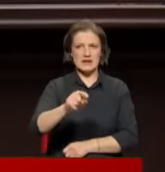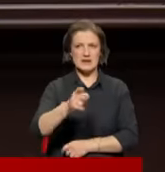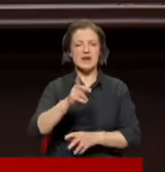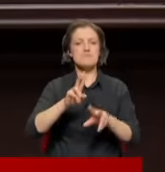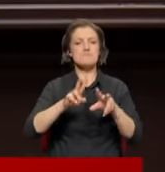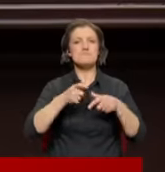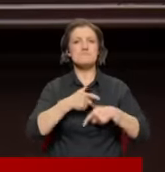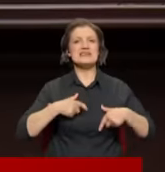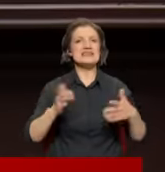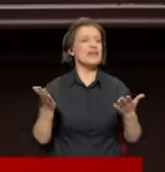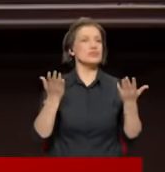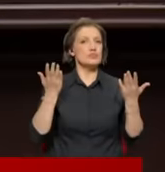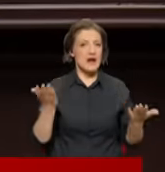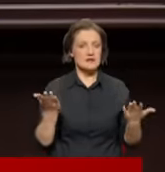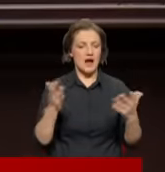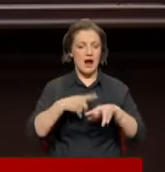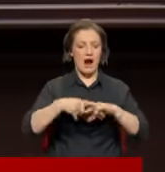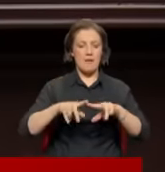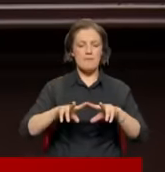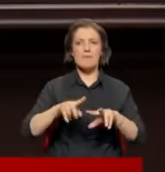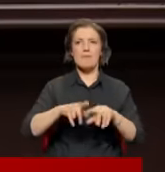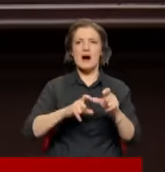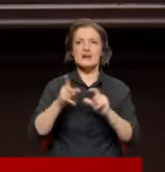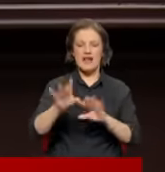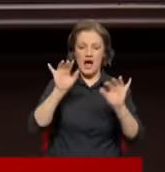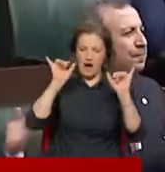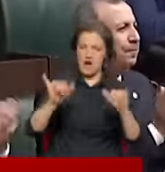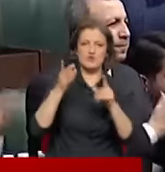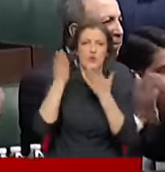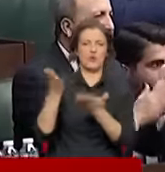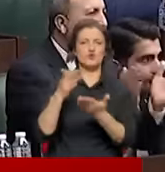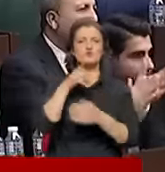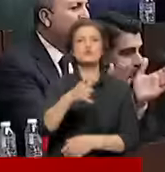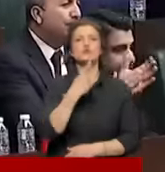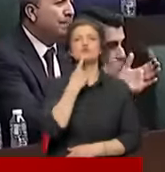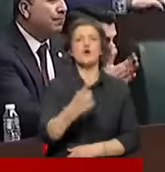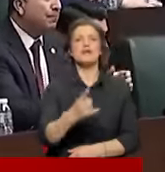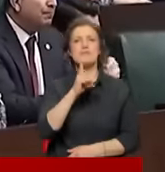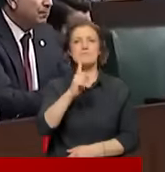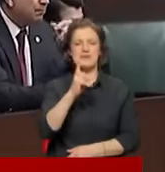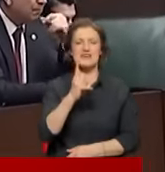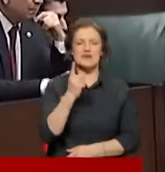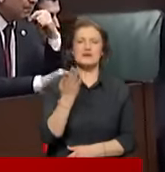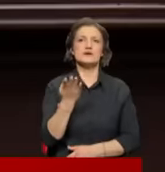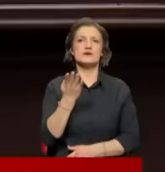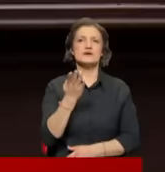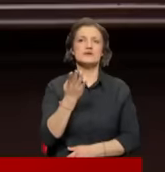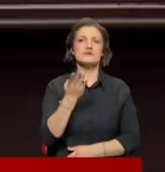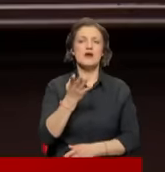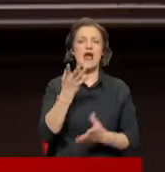kuvayi milliye neyse Hamas'ta işte aynen odur. Bunu söylemenin de bir bedeli